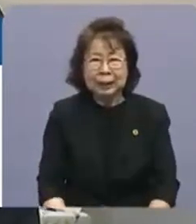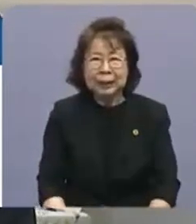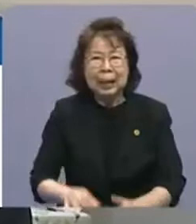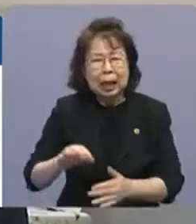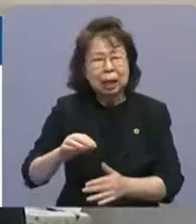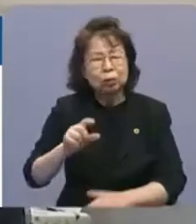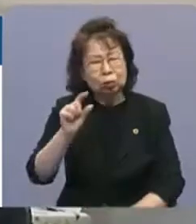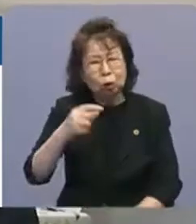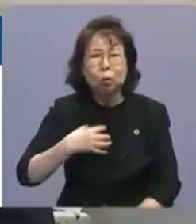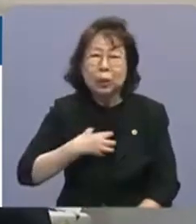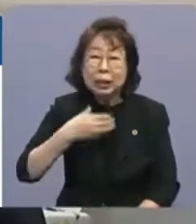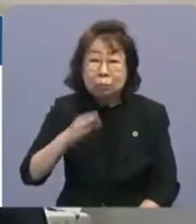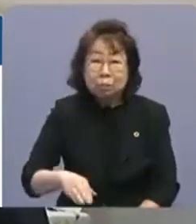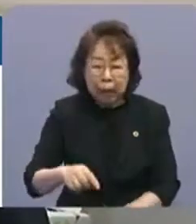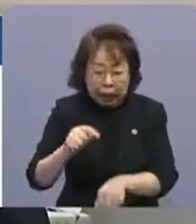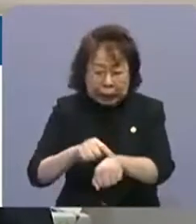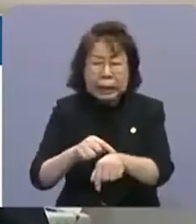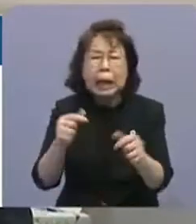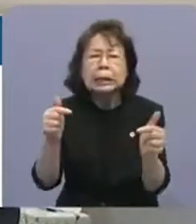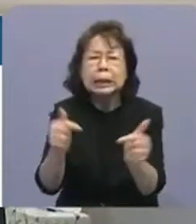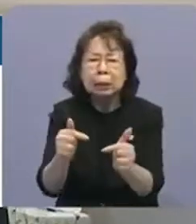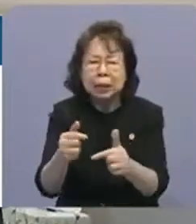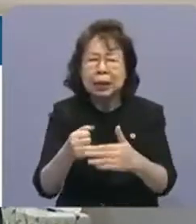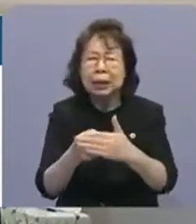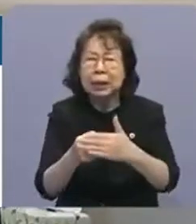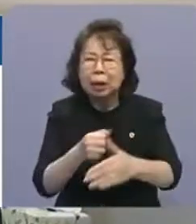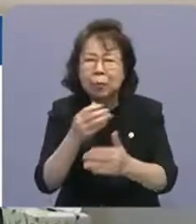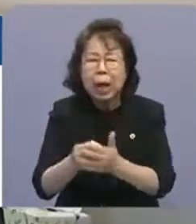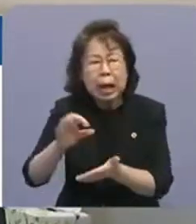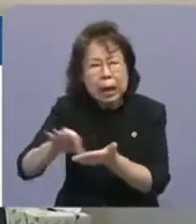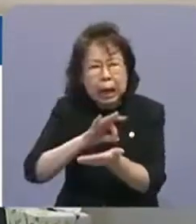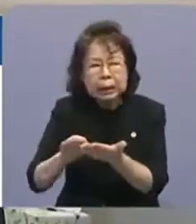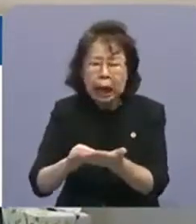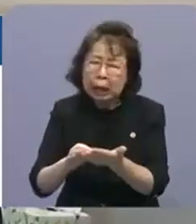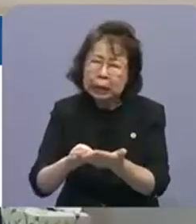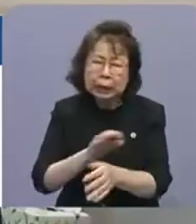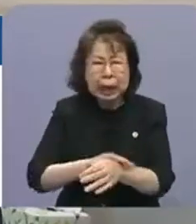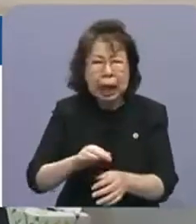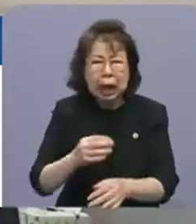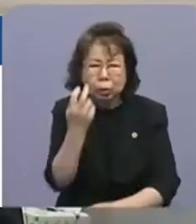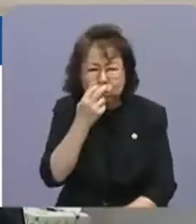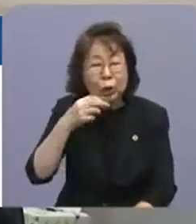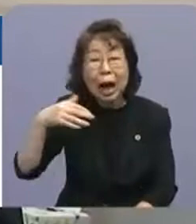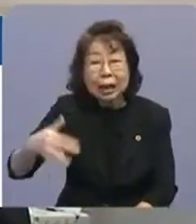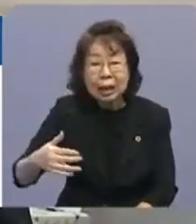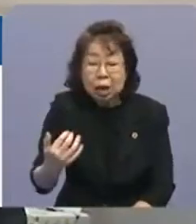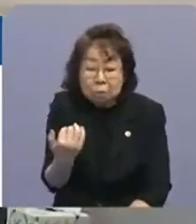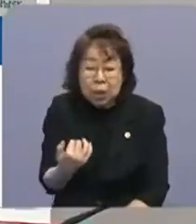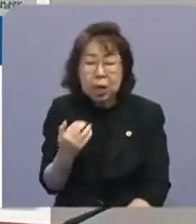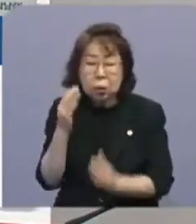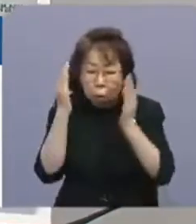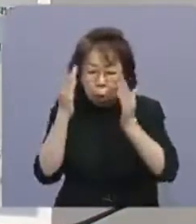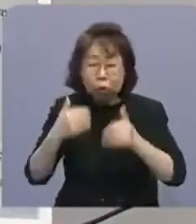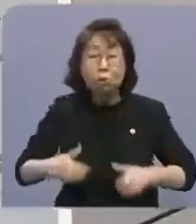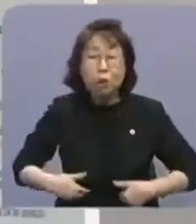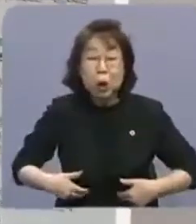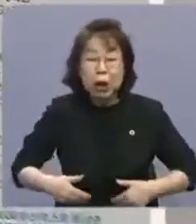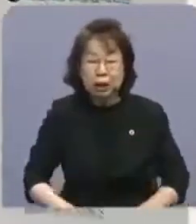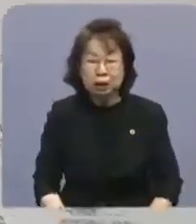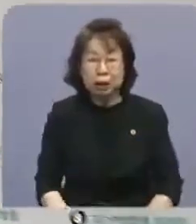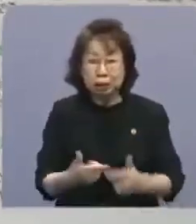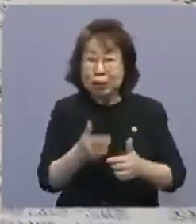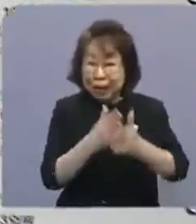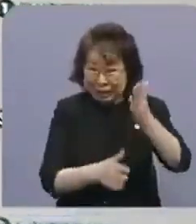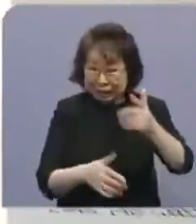조금 우려가 되고, 시간의 짧음으로 인해 가지고 예산을 소홀히 하지 않도록 미리 공부를 하고. 부산시,